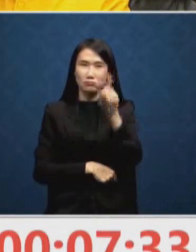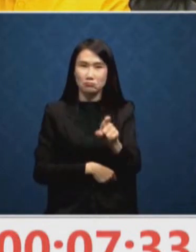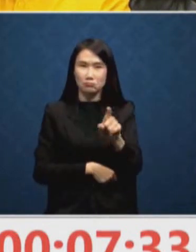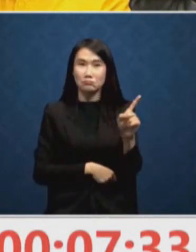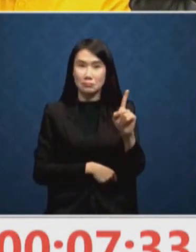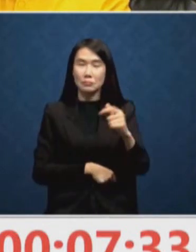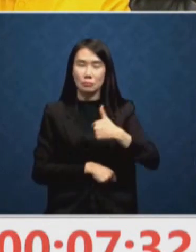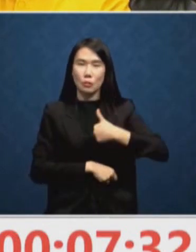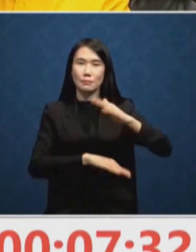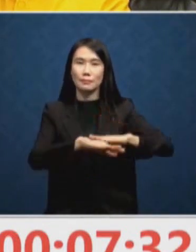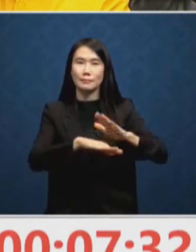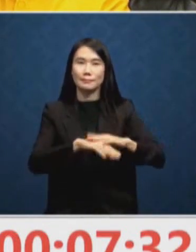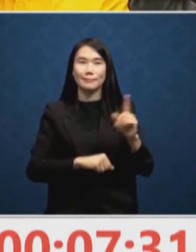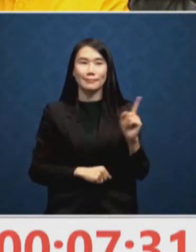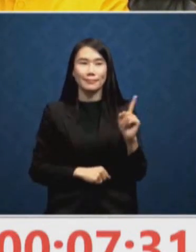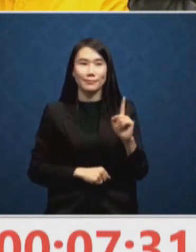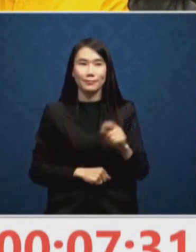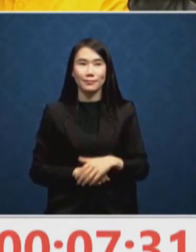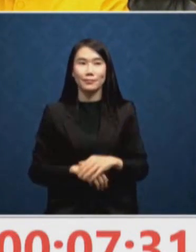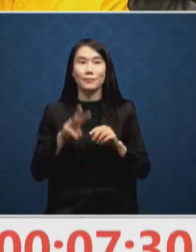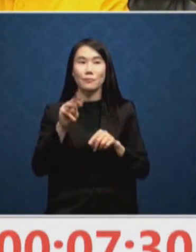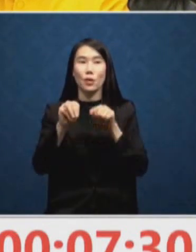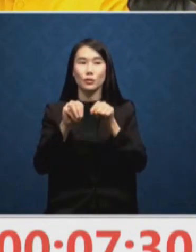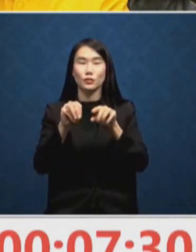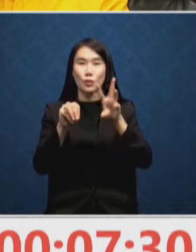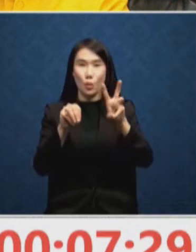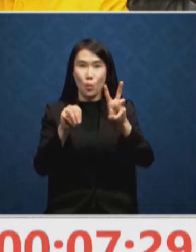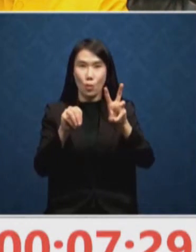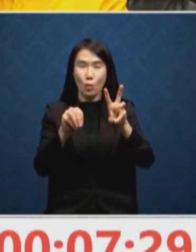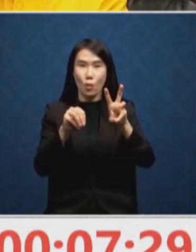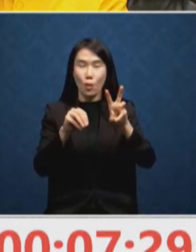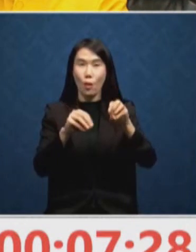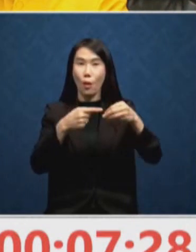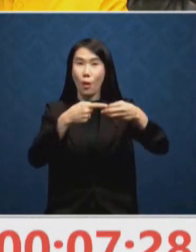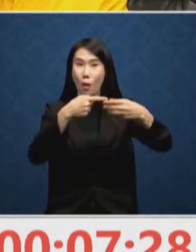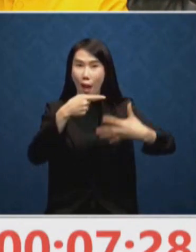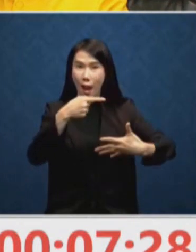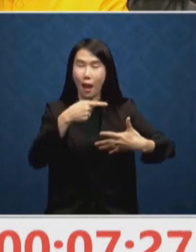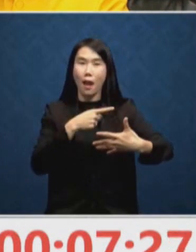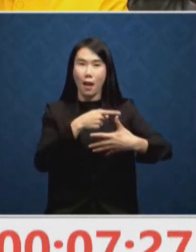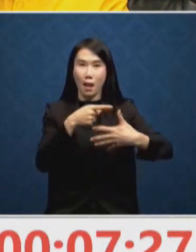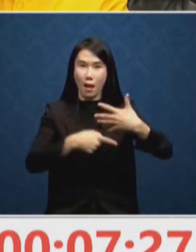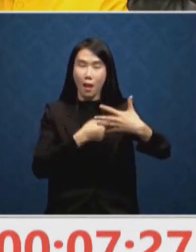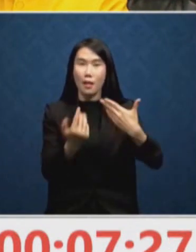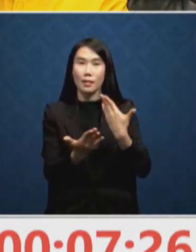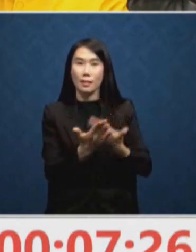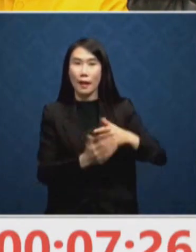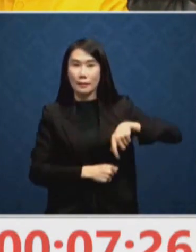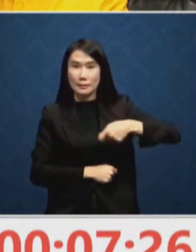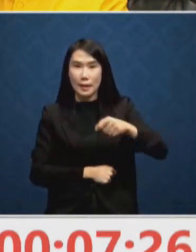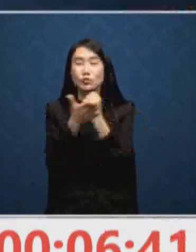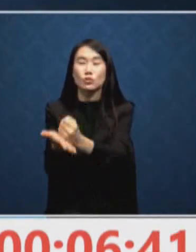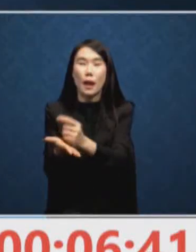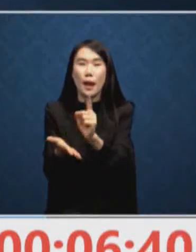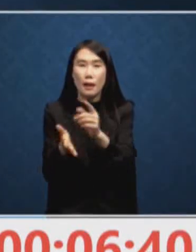อภิวัฒนพรสมาชิกวุฒิสภาอีก 1ท่านก็เห็นว่างบประมาณปี2568เป็นการใช้งบที่ไม่